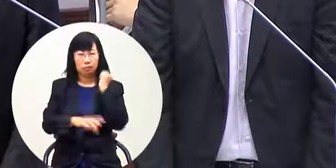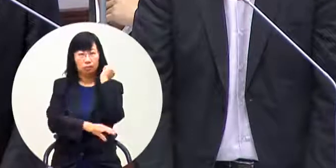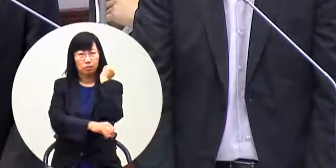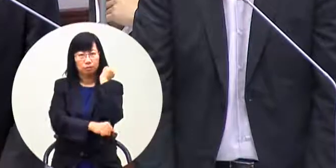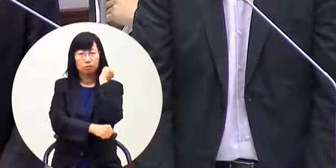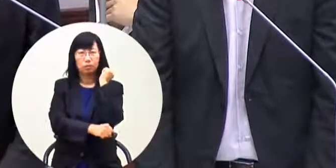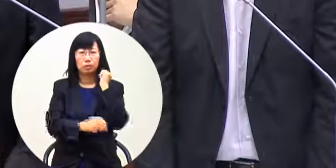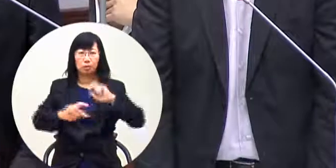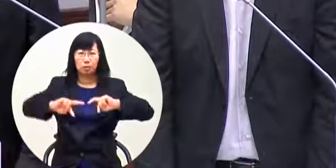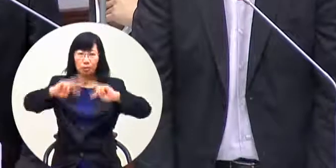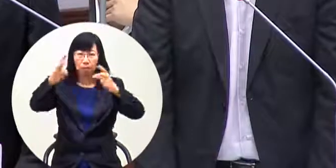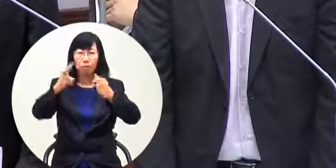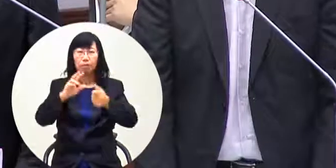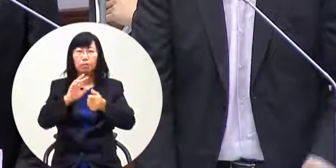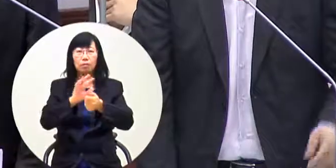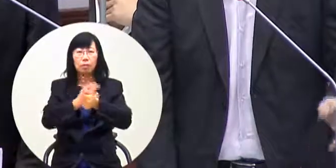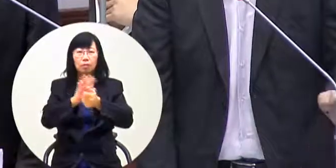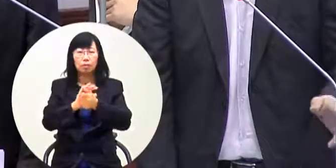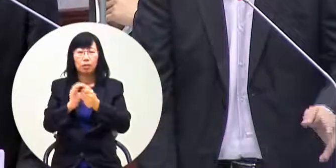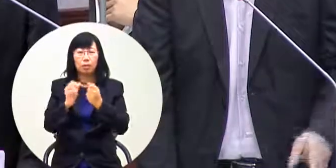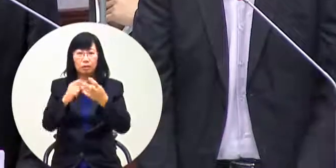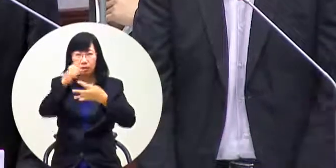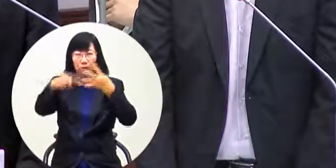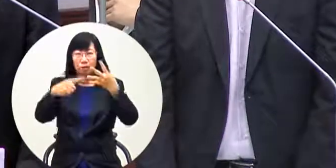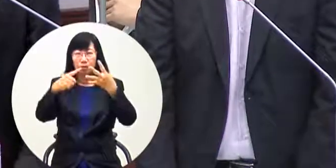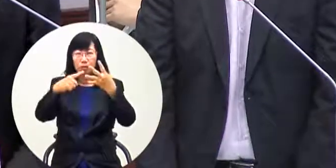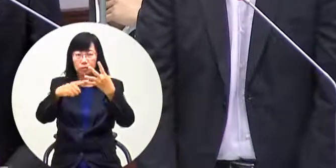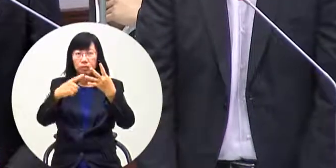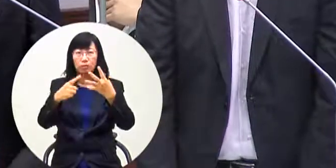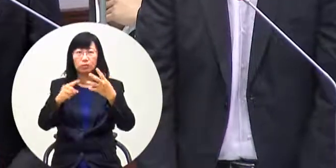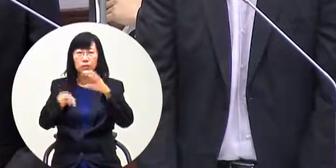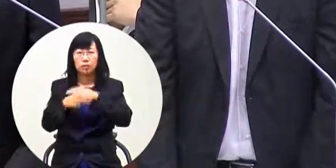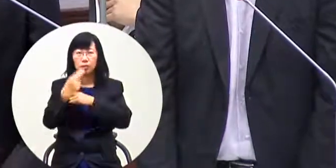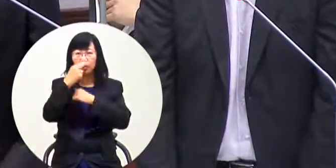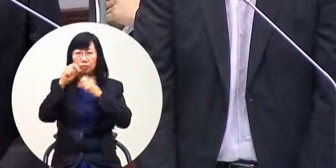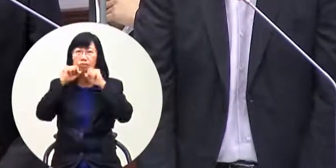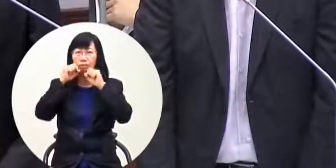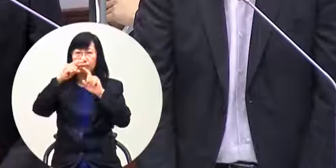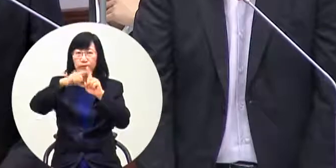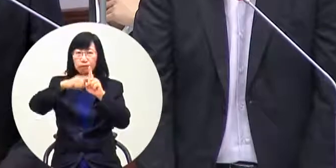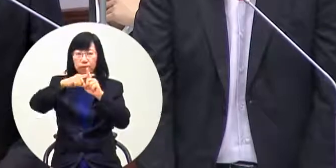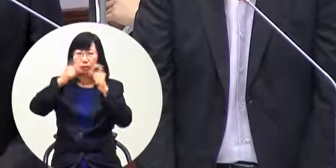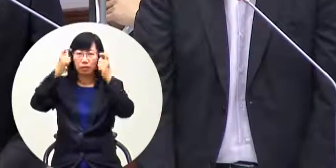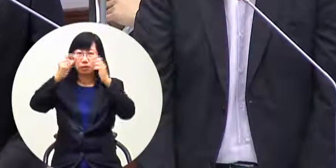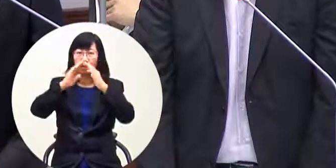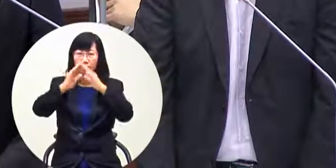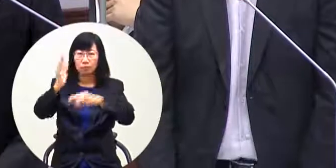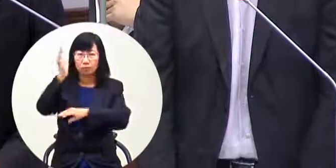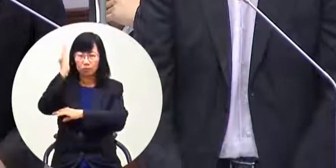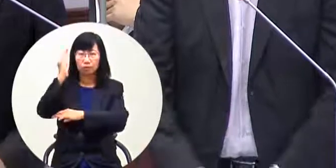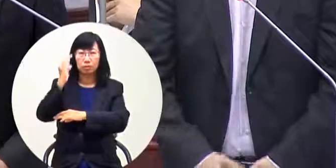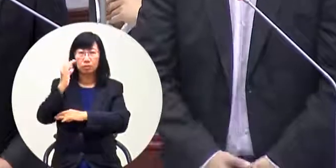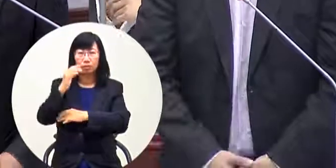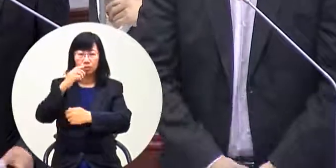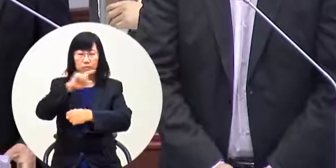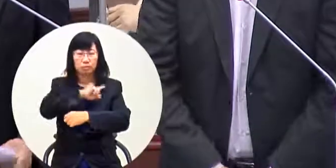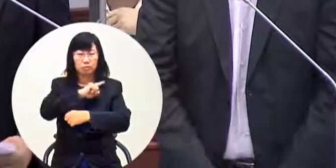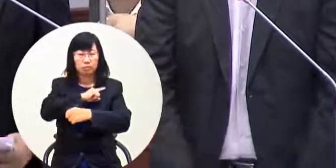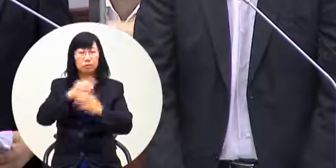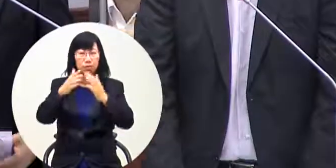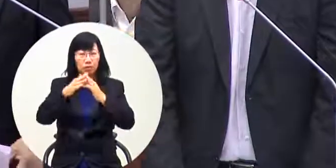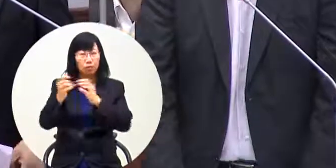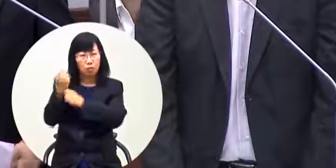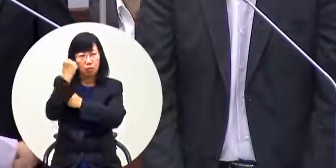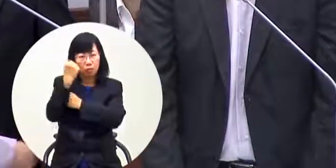个空气品质来讲的话，高雄市政府自己本身应该还有努力的空间，这没有错。但是这